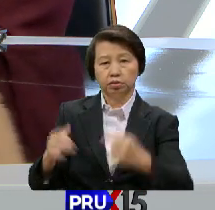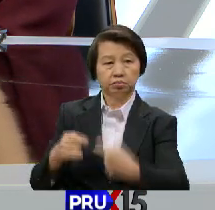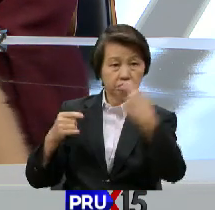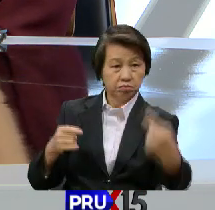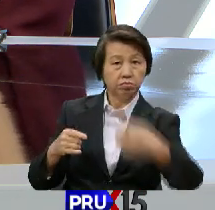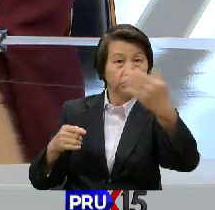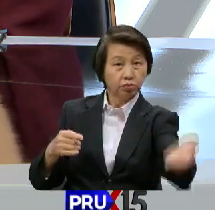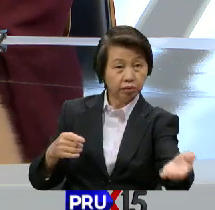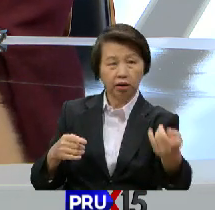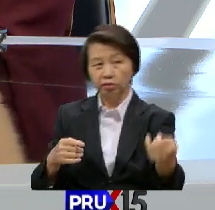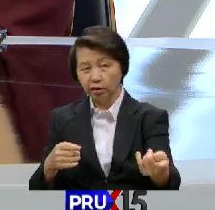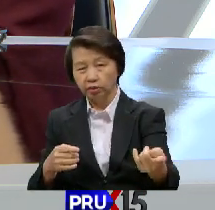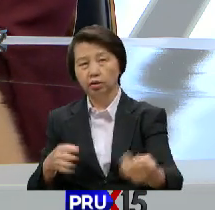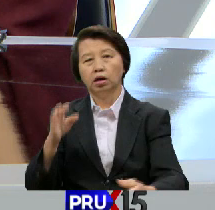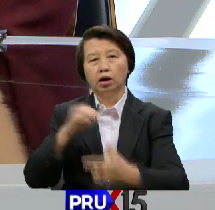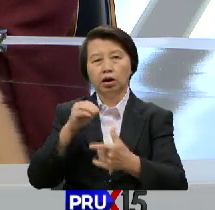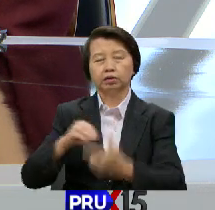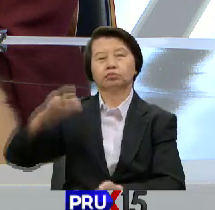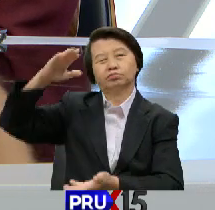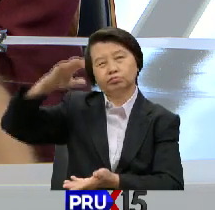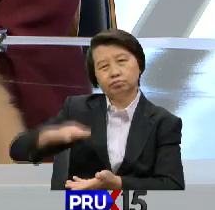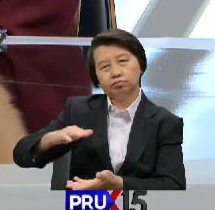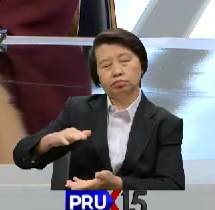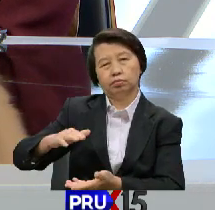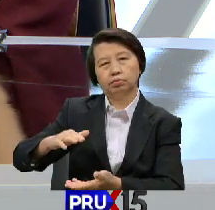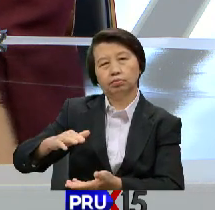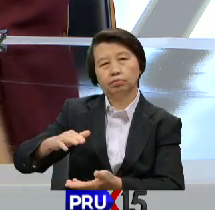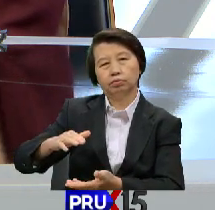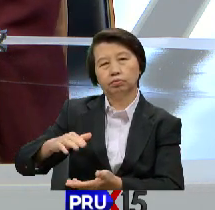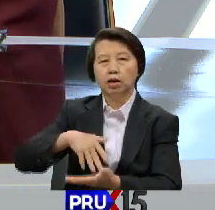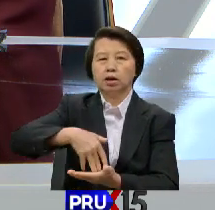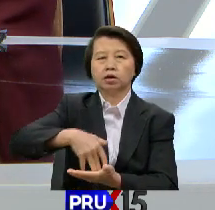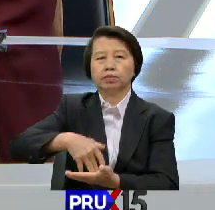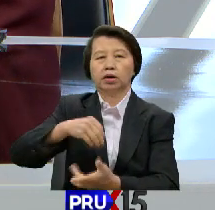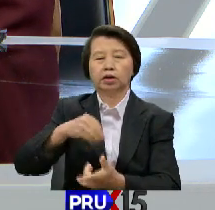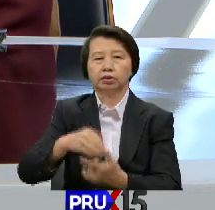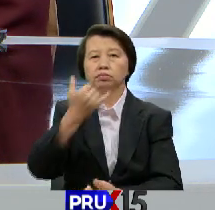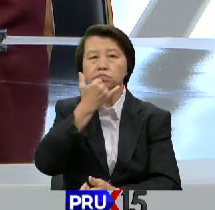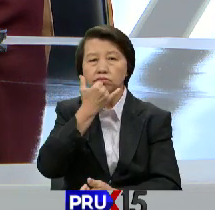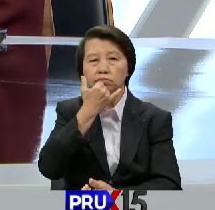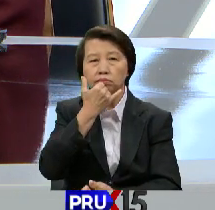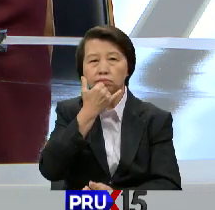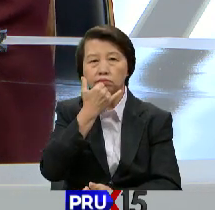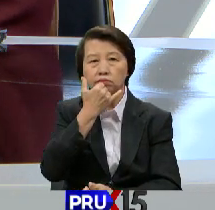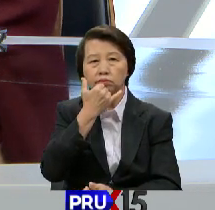Dan juga mungkin meminimalkan bagi kelemahan ataupun kesilapan